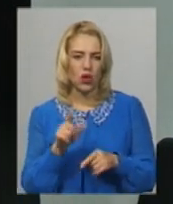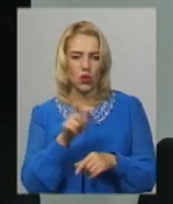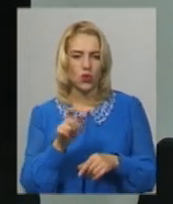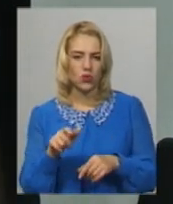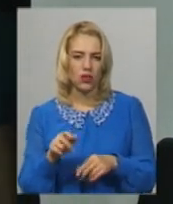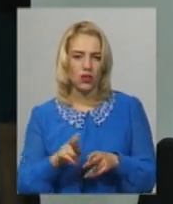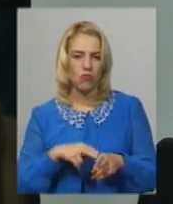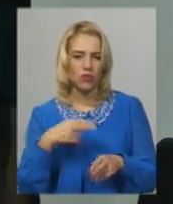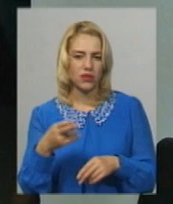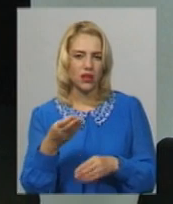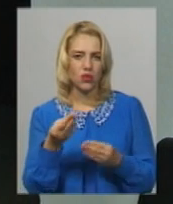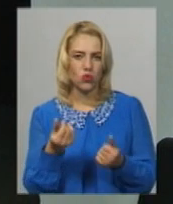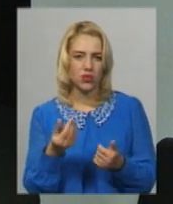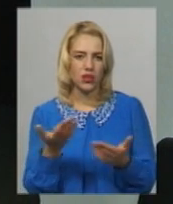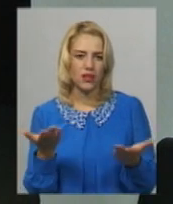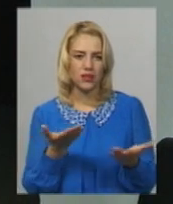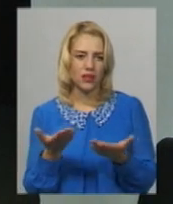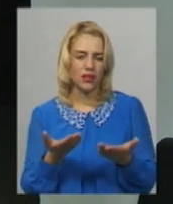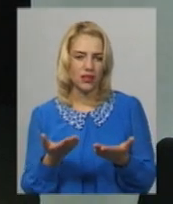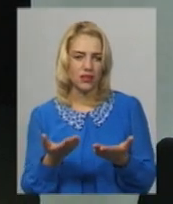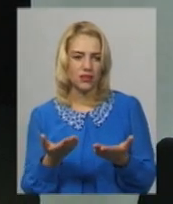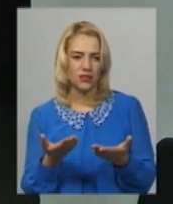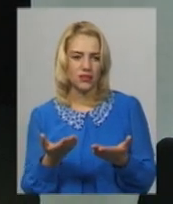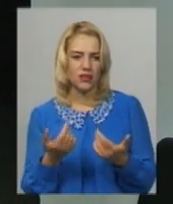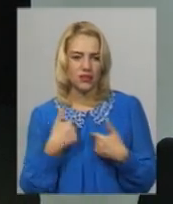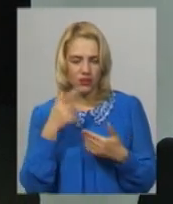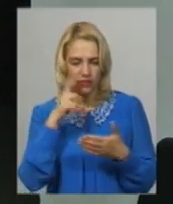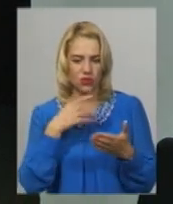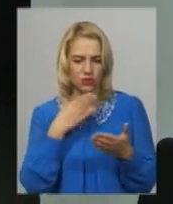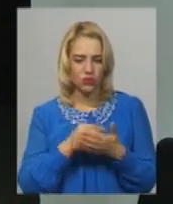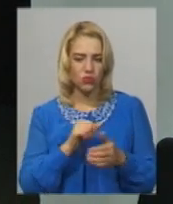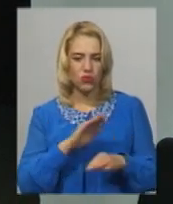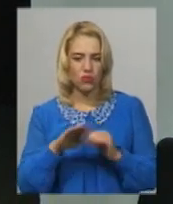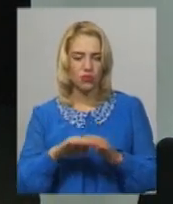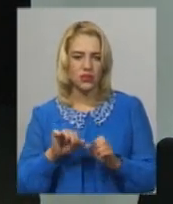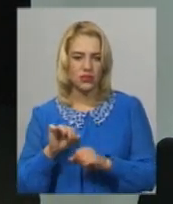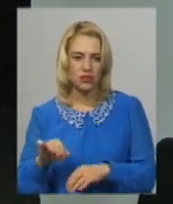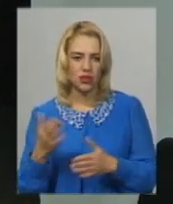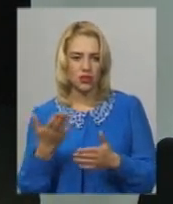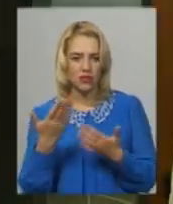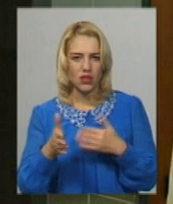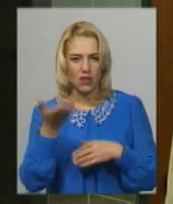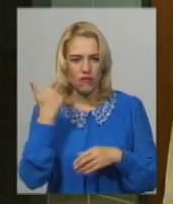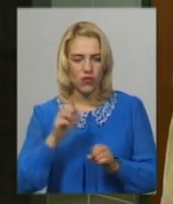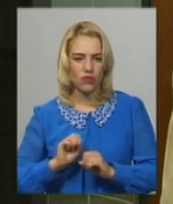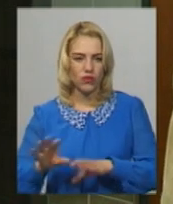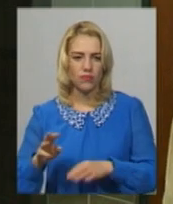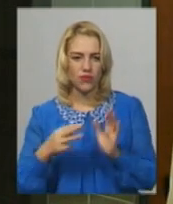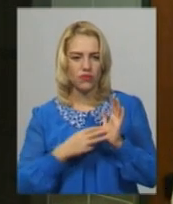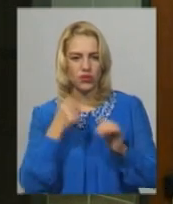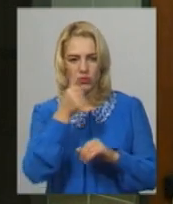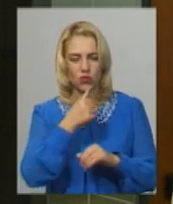повертали кошти, яких, принаймні, я вірю своєму підзахисному, принаймні, які він вже давним-давно повернув. 8 років всі